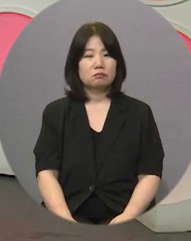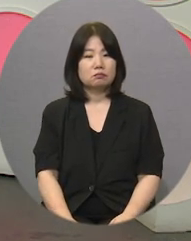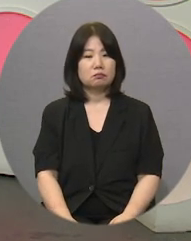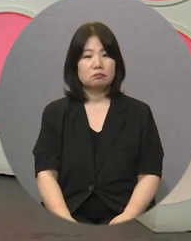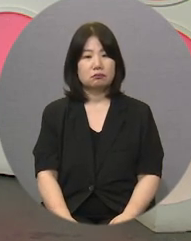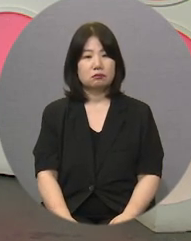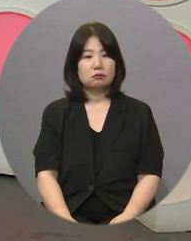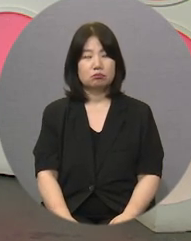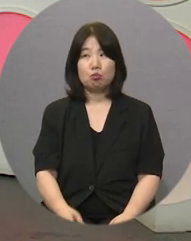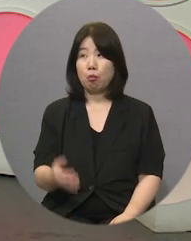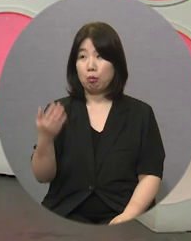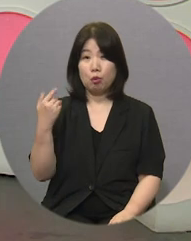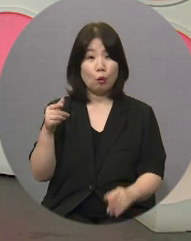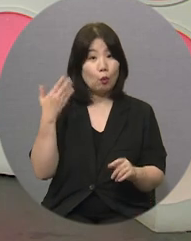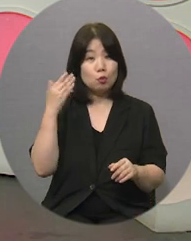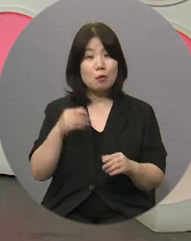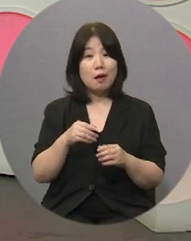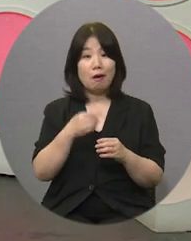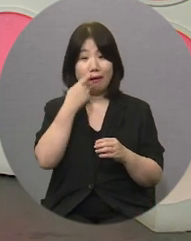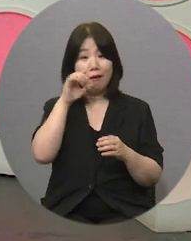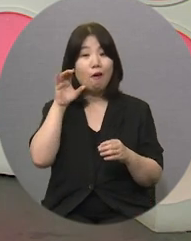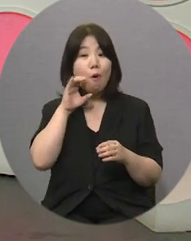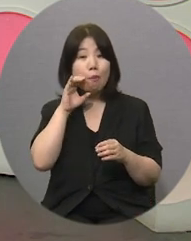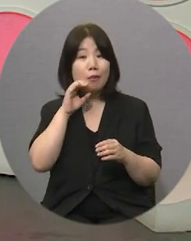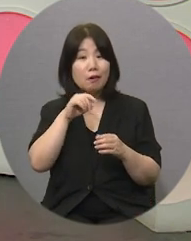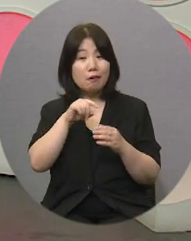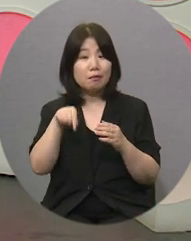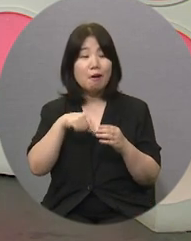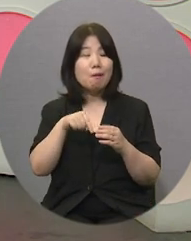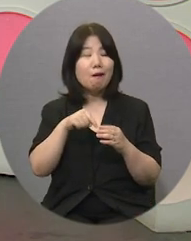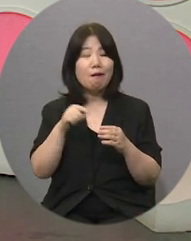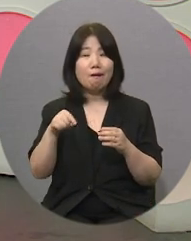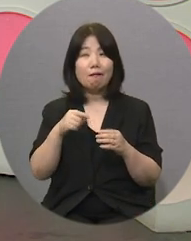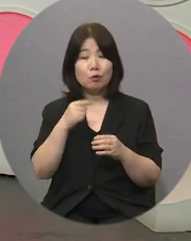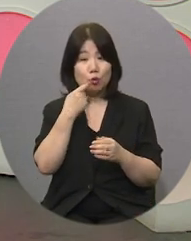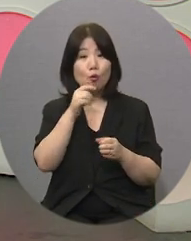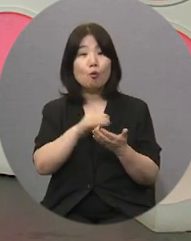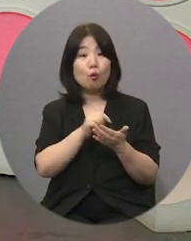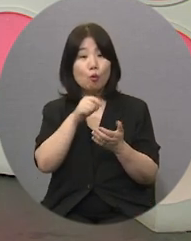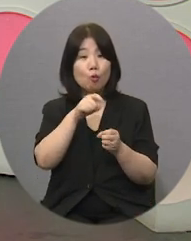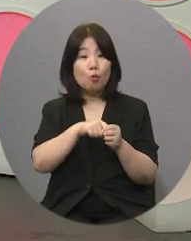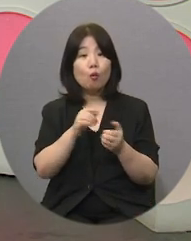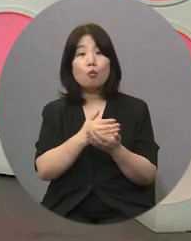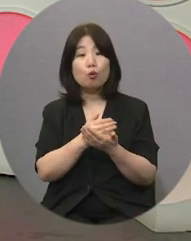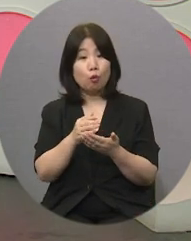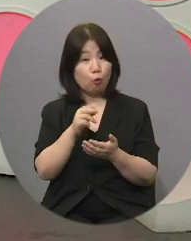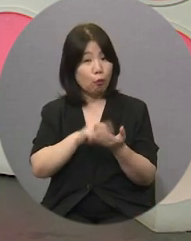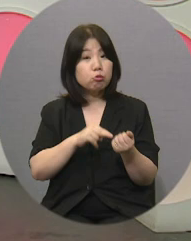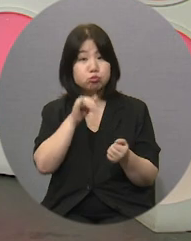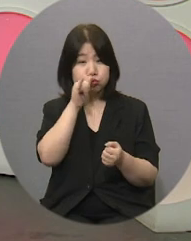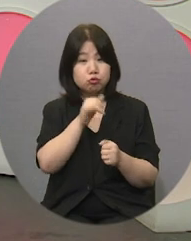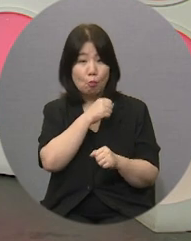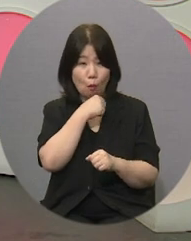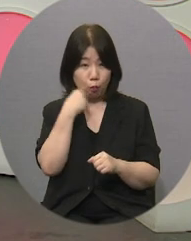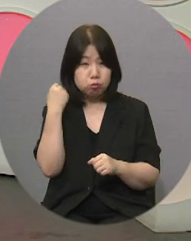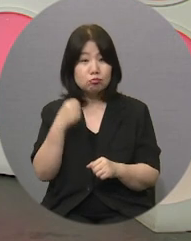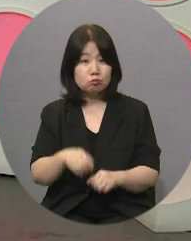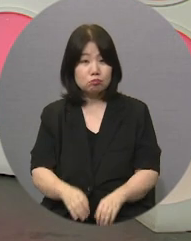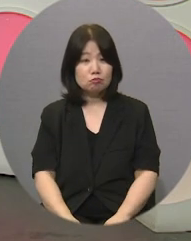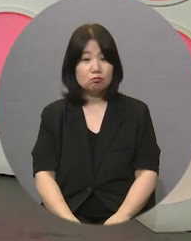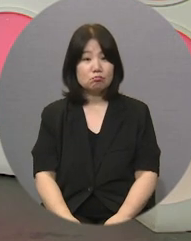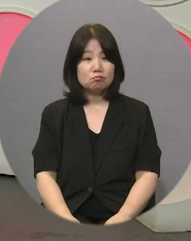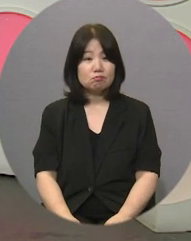그 저 떡볶이가 나와. 아, 그래요? 네, 브랜드가 있는데 무슨 다방인데. 거기도 뭐, 어유 맛있더라고요. 다양하게